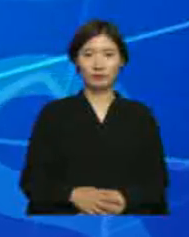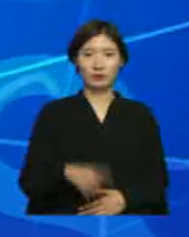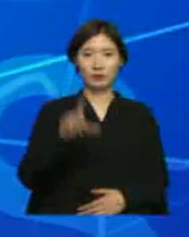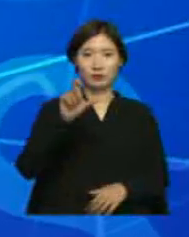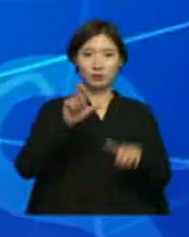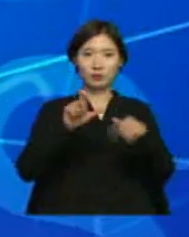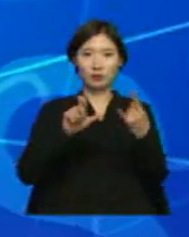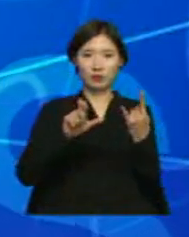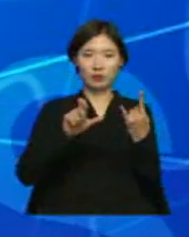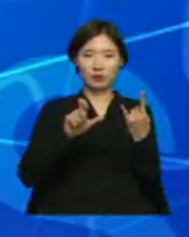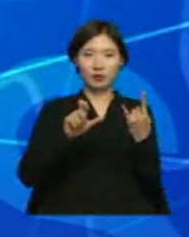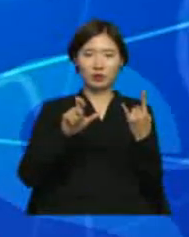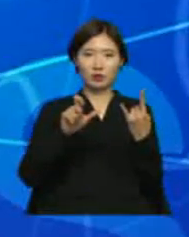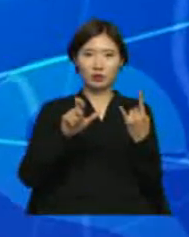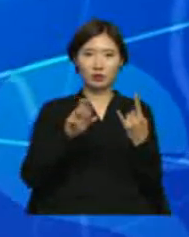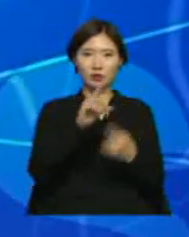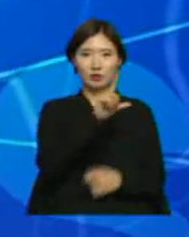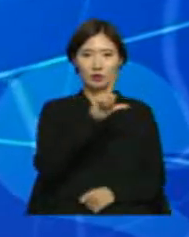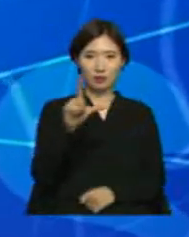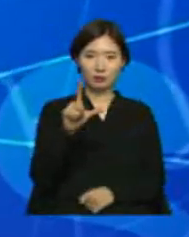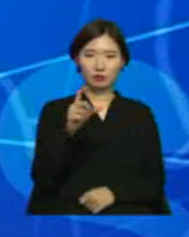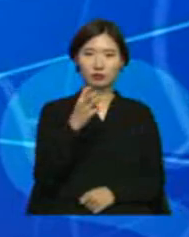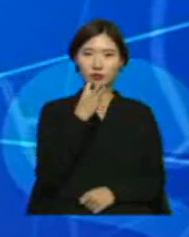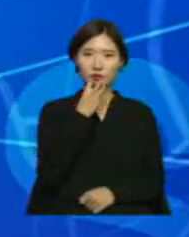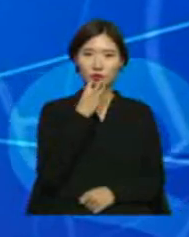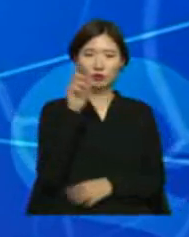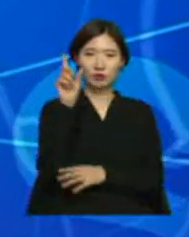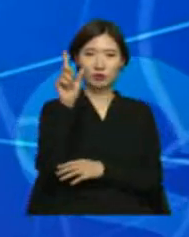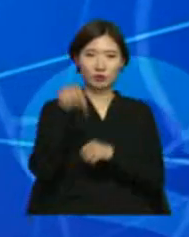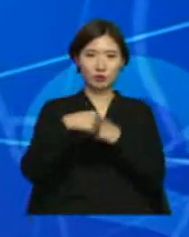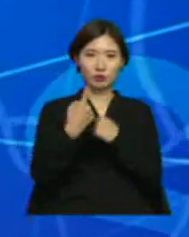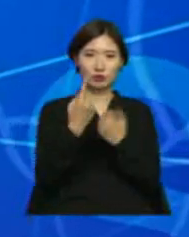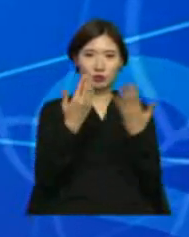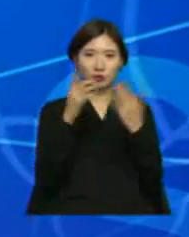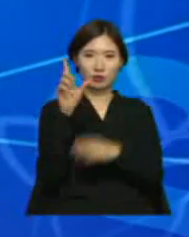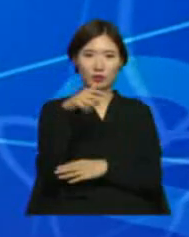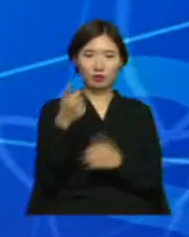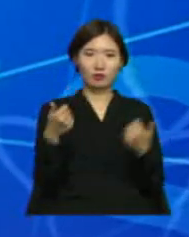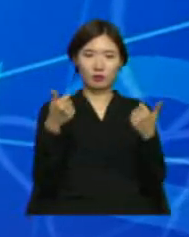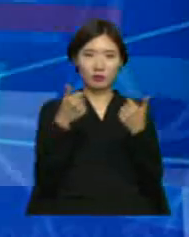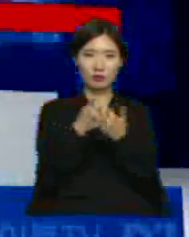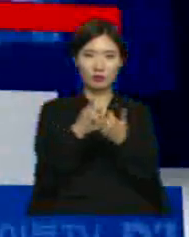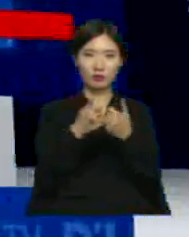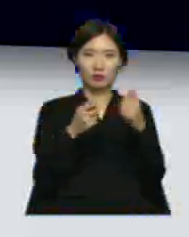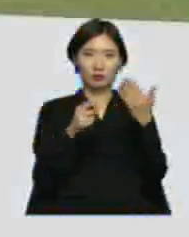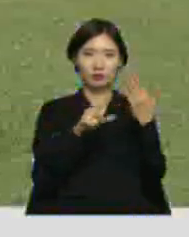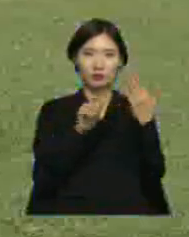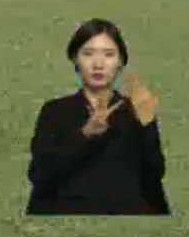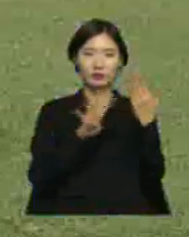제15회 진라이브 케이블 TV기 서울시 초등학교 야구대회 9월 4일 경기 결과입니다.